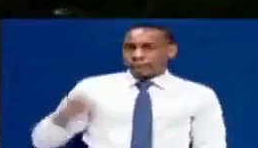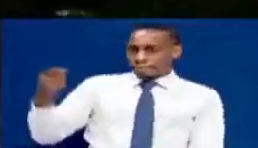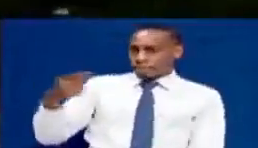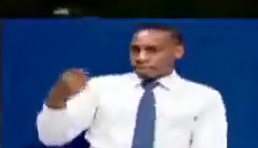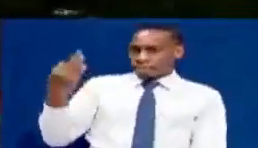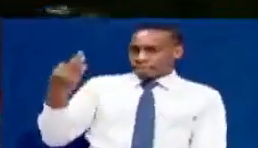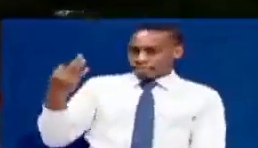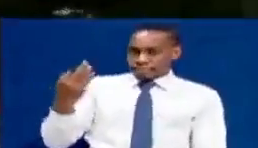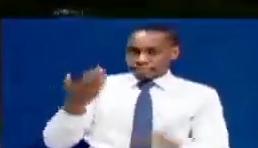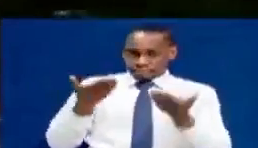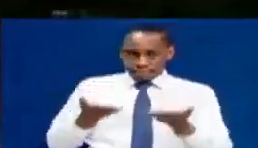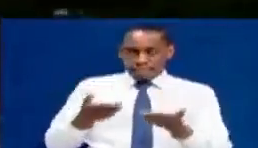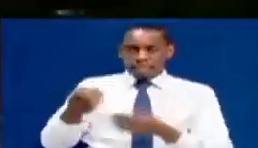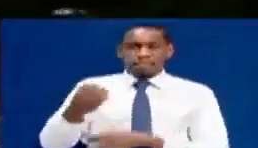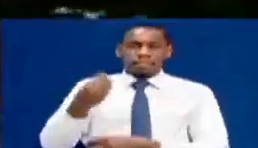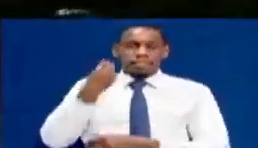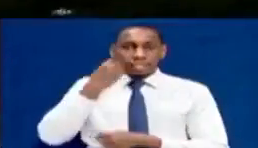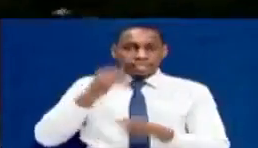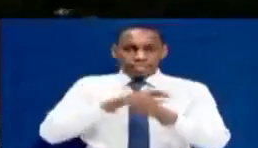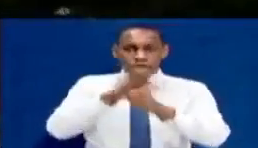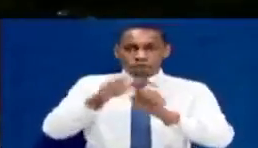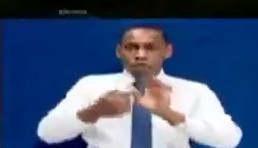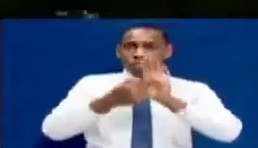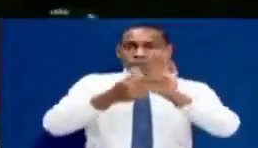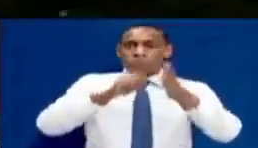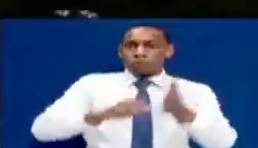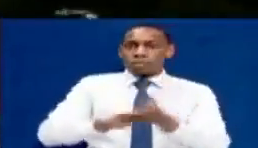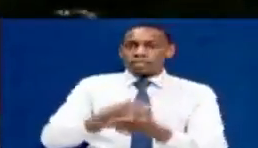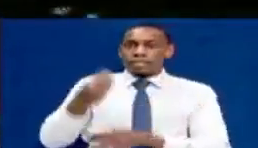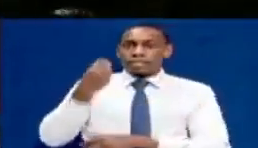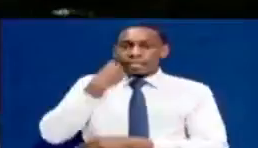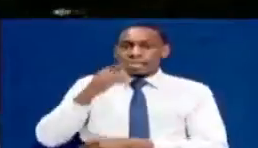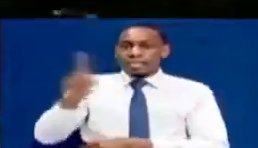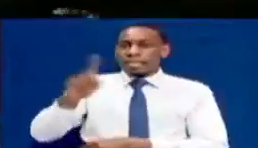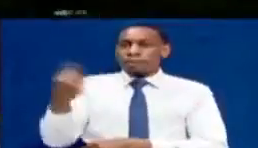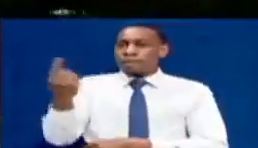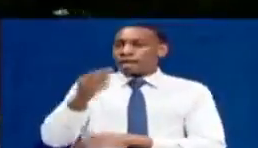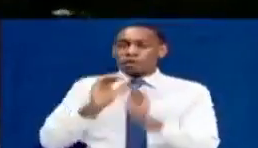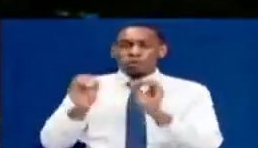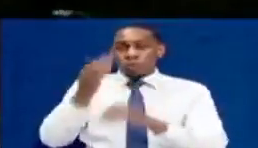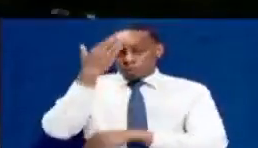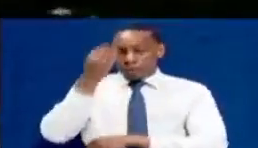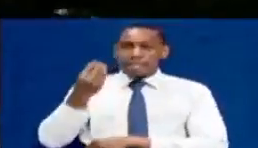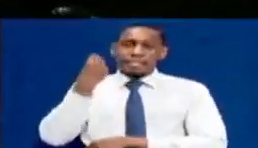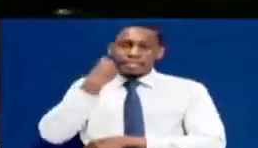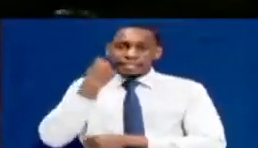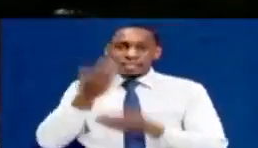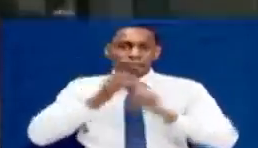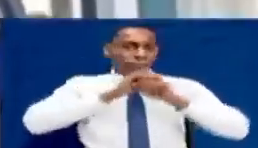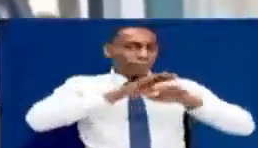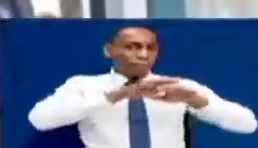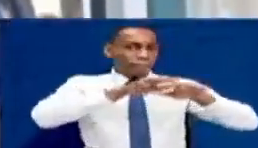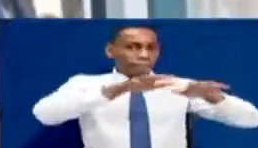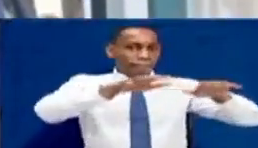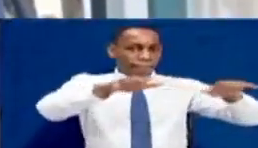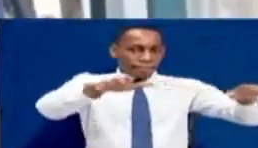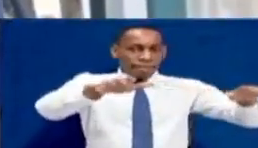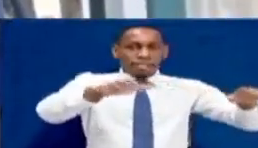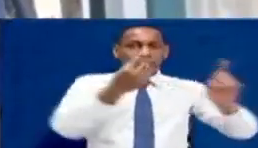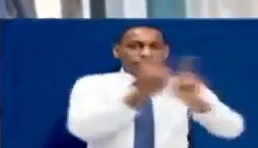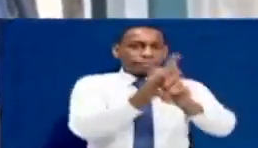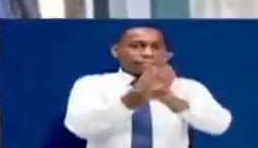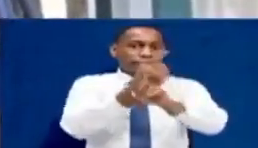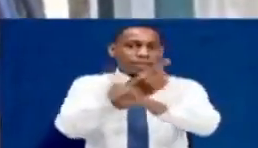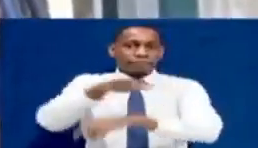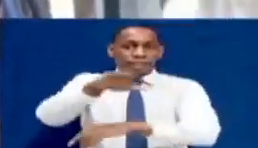Kwa miezi mitatu sasa ugonjwa wa COVID umedhihirisha kuwa sio ugonjwa wa jiji la Nairobi pekee, kwani ugonjwa huo umesambaza mizizi yake katika